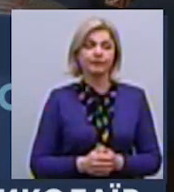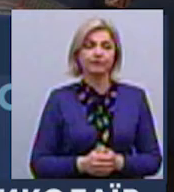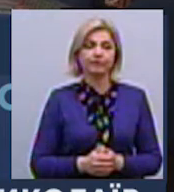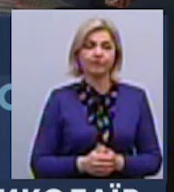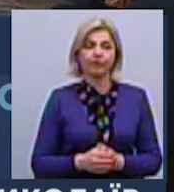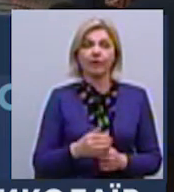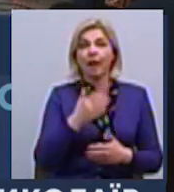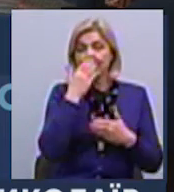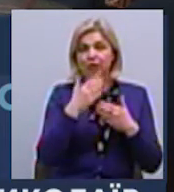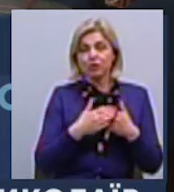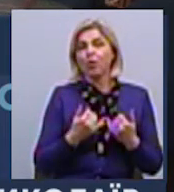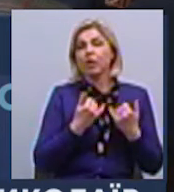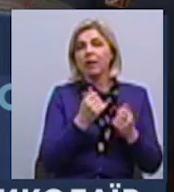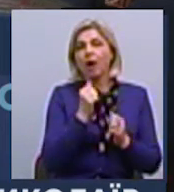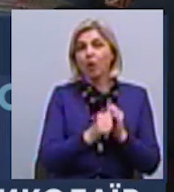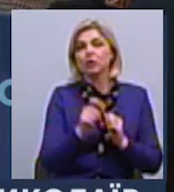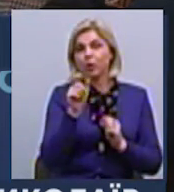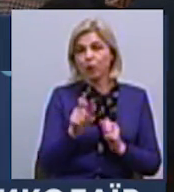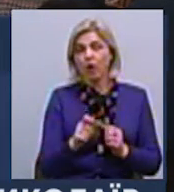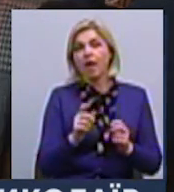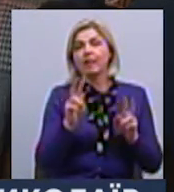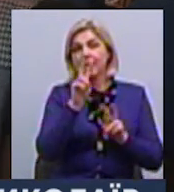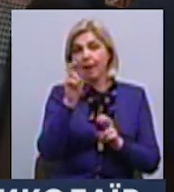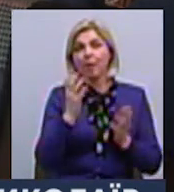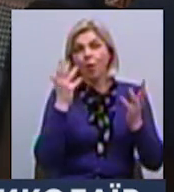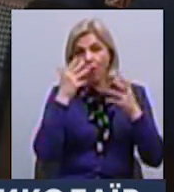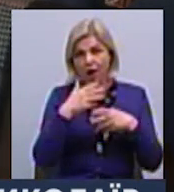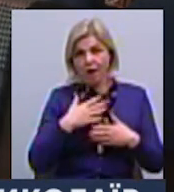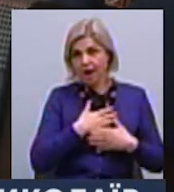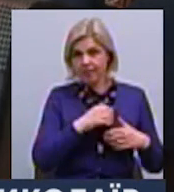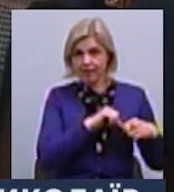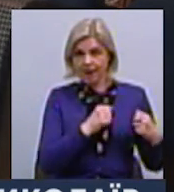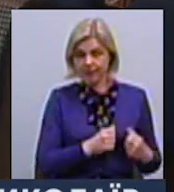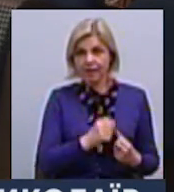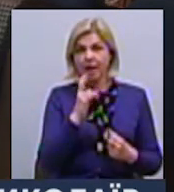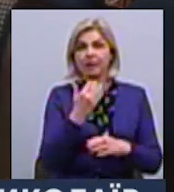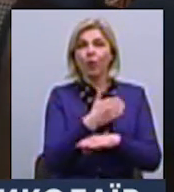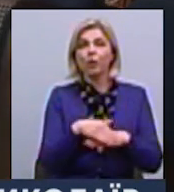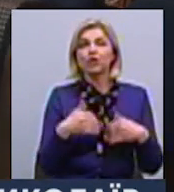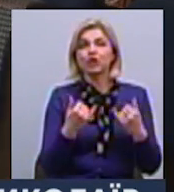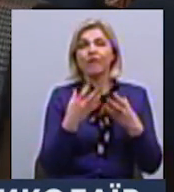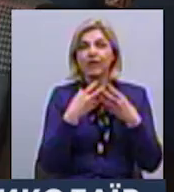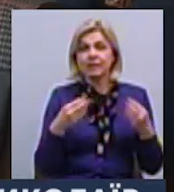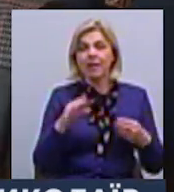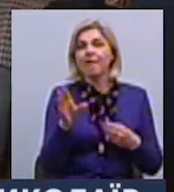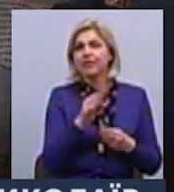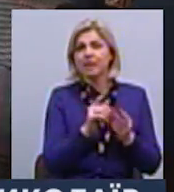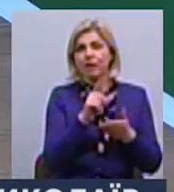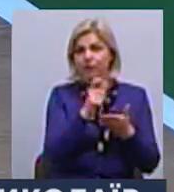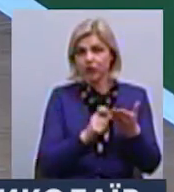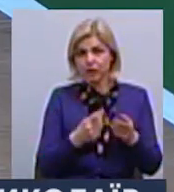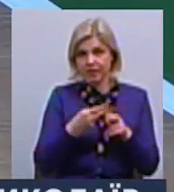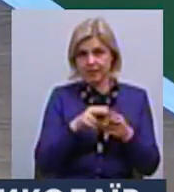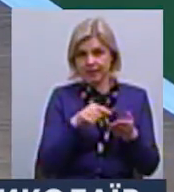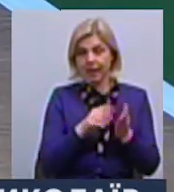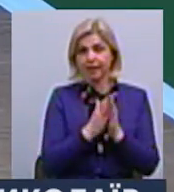темі близької для кожної людини, темі кохання. На вулиці зараз весна і вірші в цій збірці всі про весну, кохання. Кохання